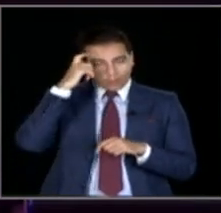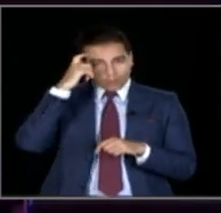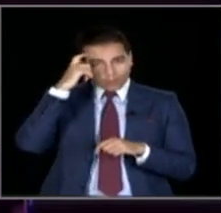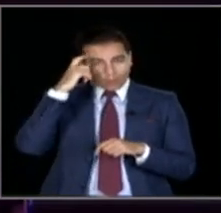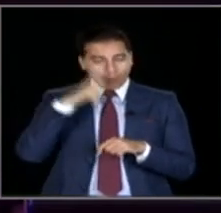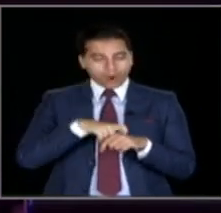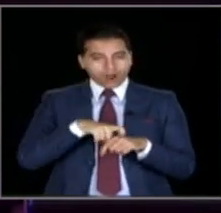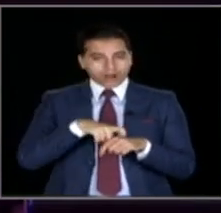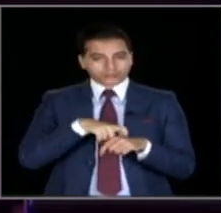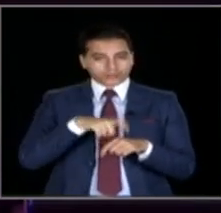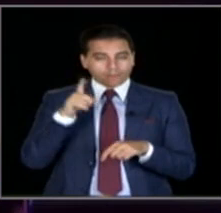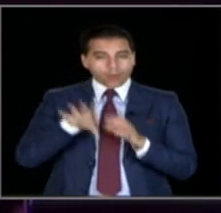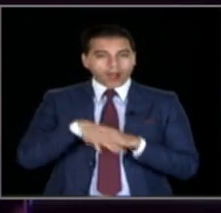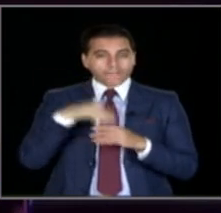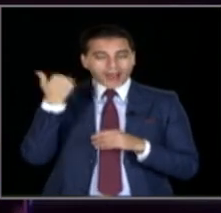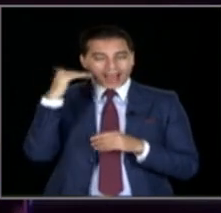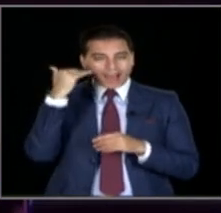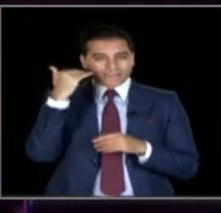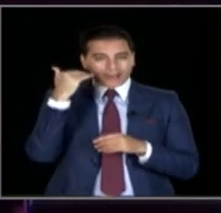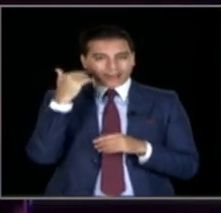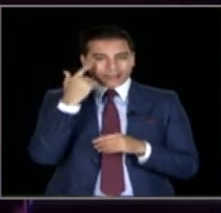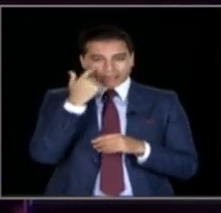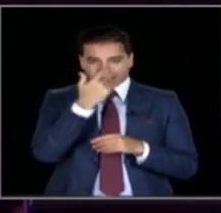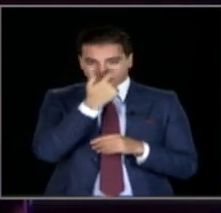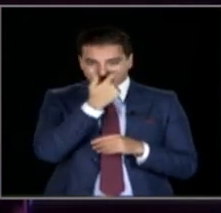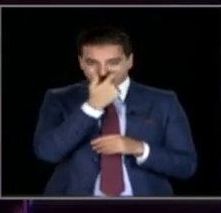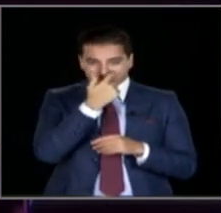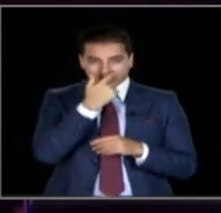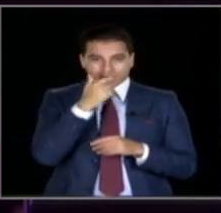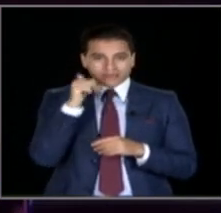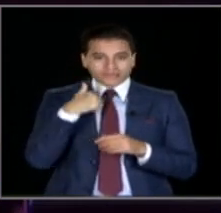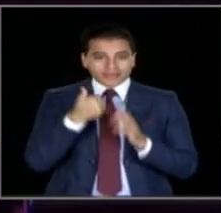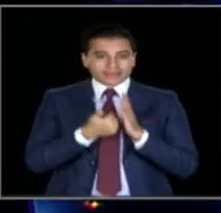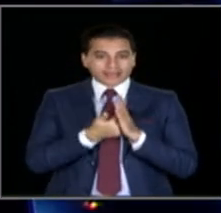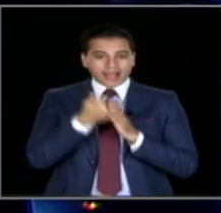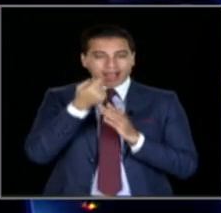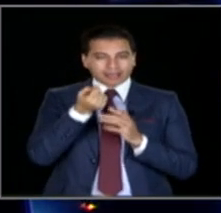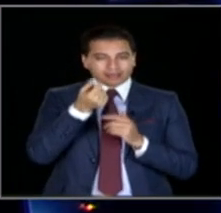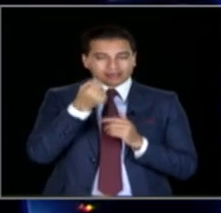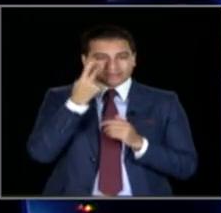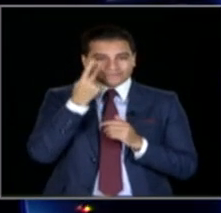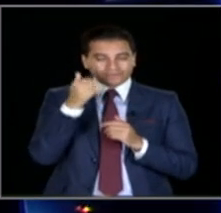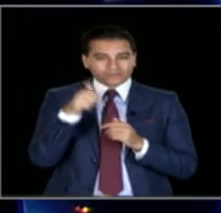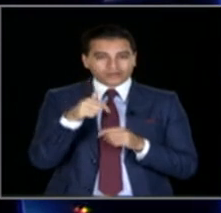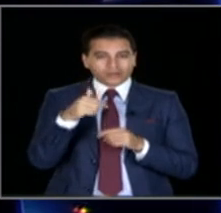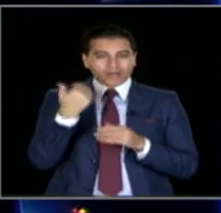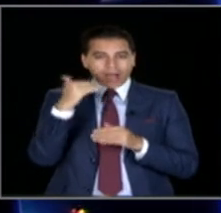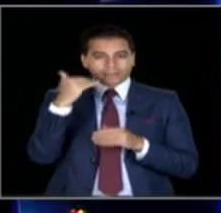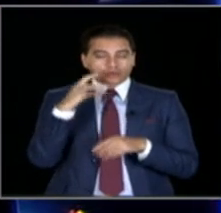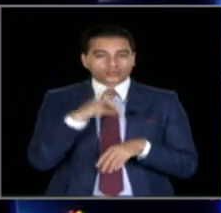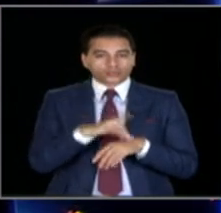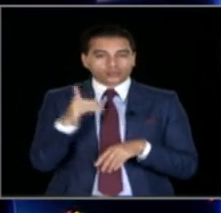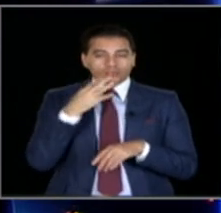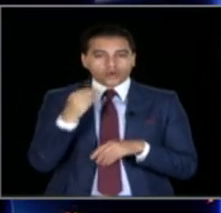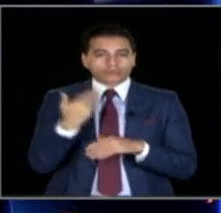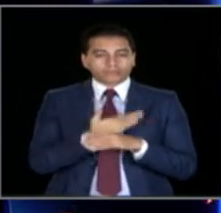عمري سنتين تقريبا. ماما كانت دايما تقول لي هو كان سبب في نجاح العملية، كان دايما يقول لماما هي